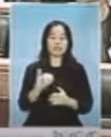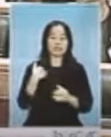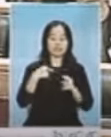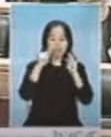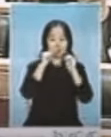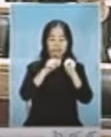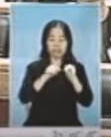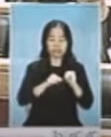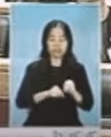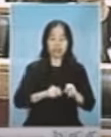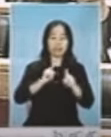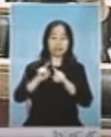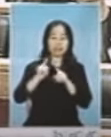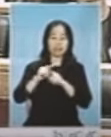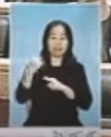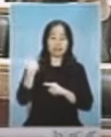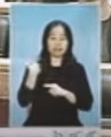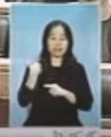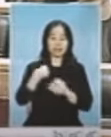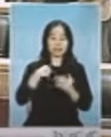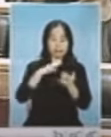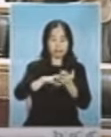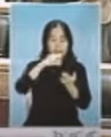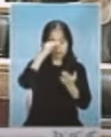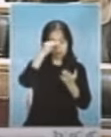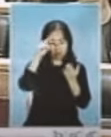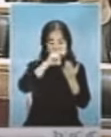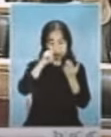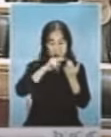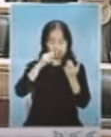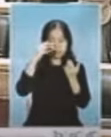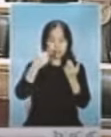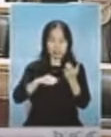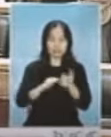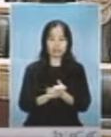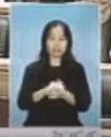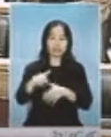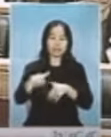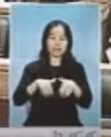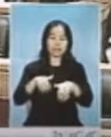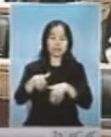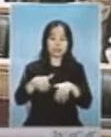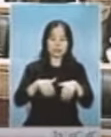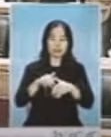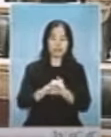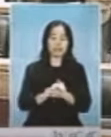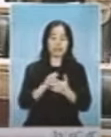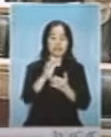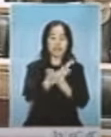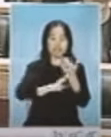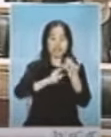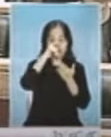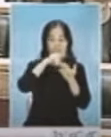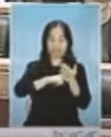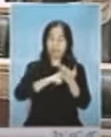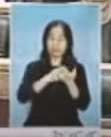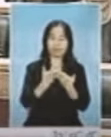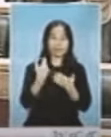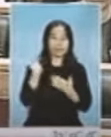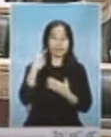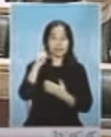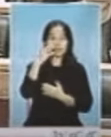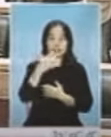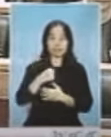ราในฉบับนี้ผมได้ศึกษาได้อ่านแล้วประชาชนประเทศชาติเสียประโยชน์เสียอำน